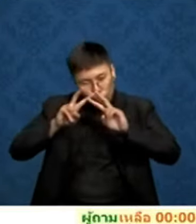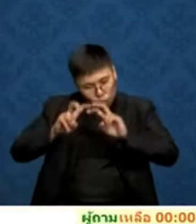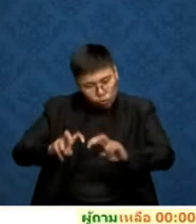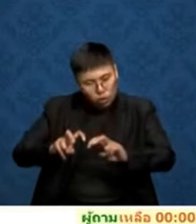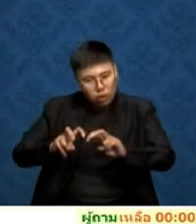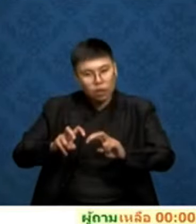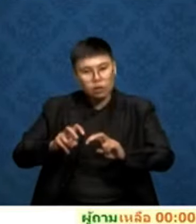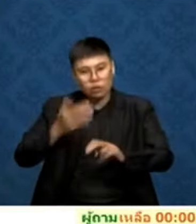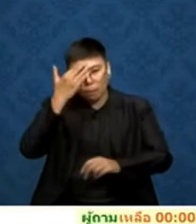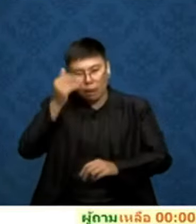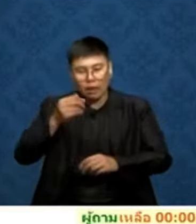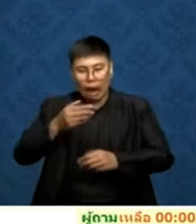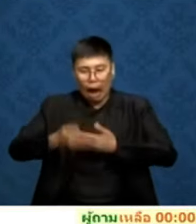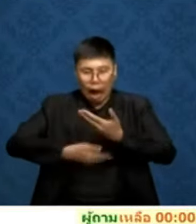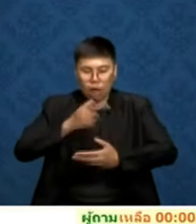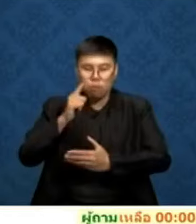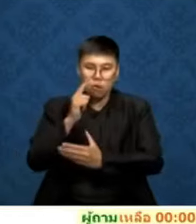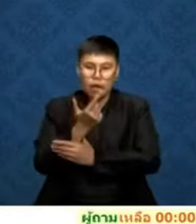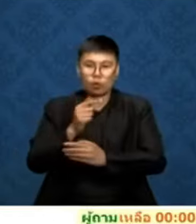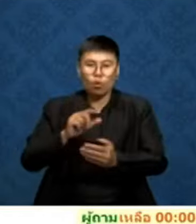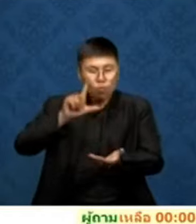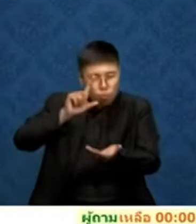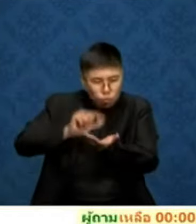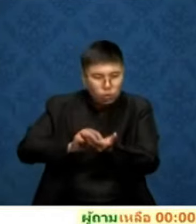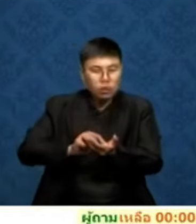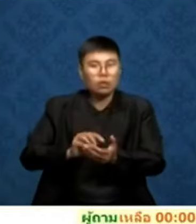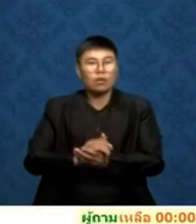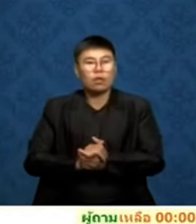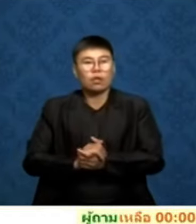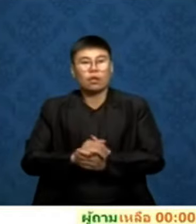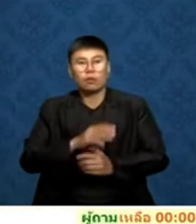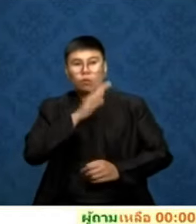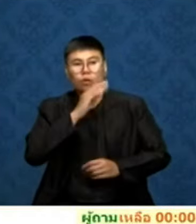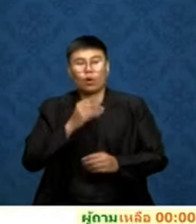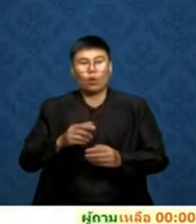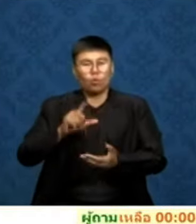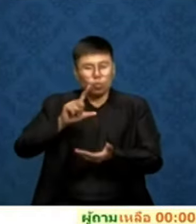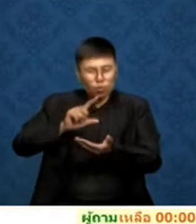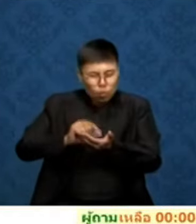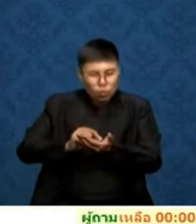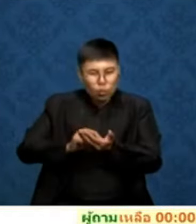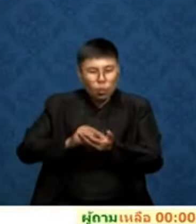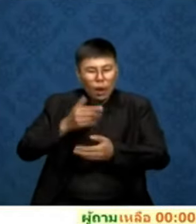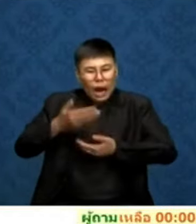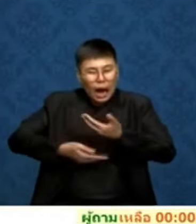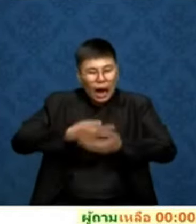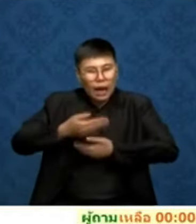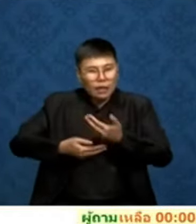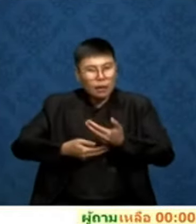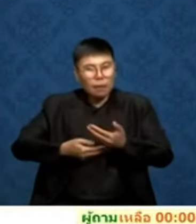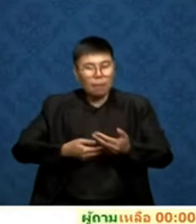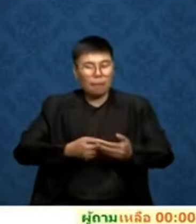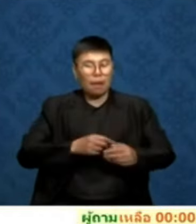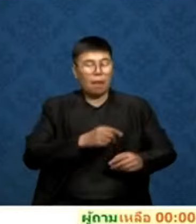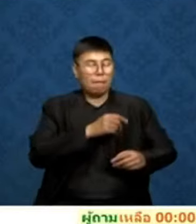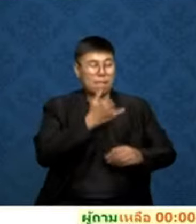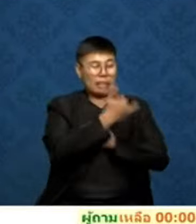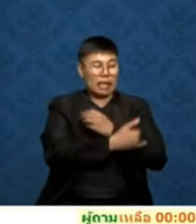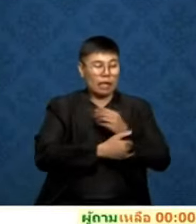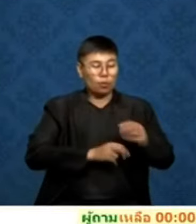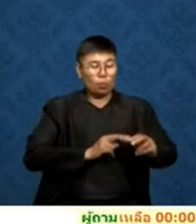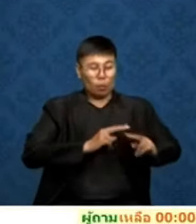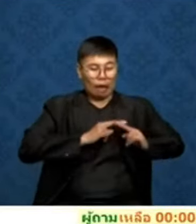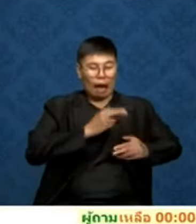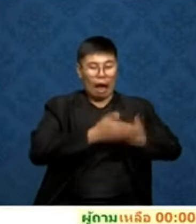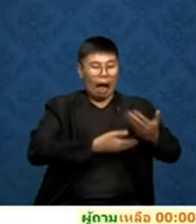ถูกเกินจริงยกตัวอย่างเช่นมันถูกกว่าต้นทุนที่ควรเป็นหรือถูกกว่าราคาที่ได้ขายในประเทศของตัวเองอย่างเงี้ยเราก็ส